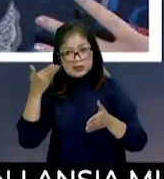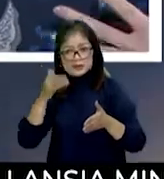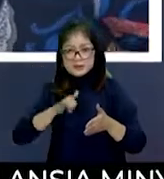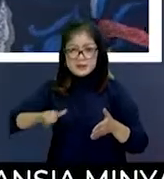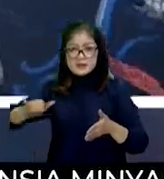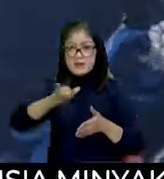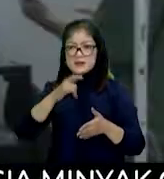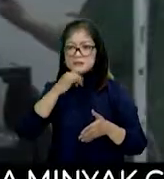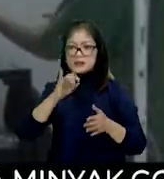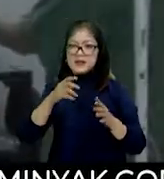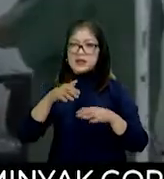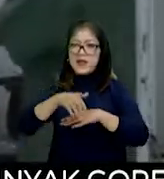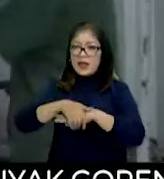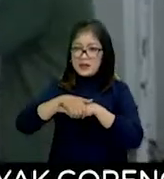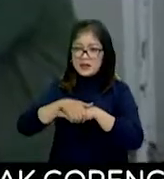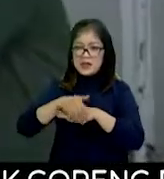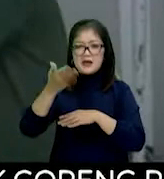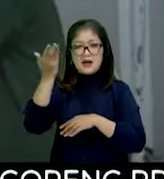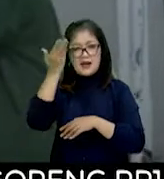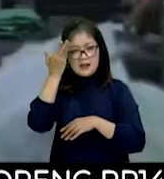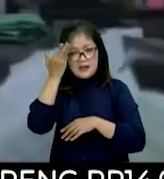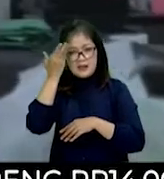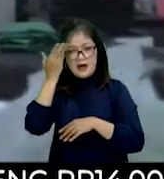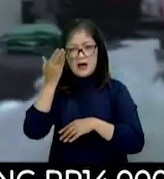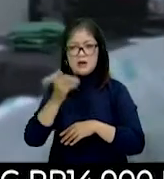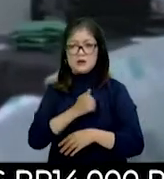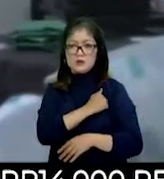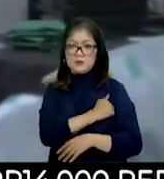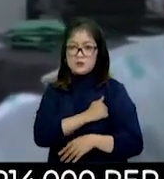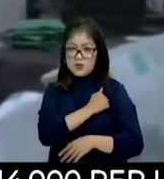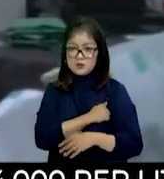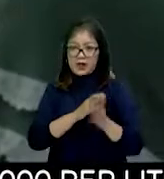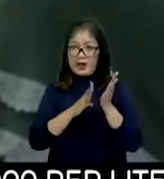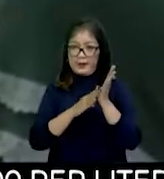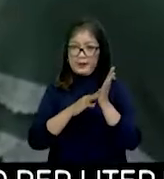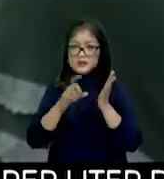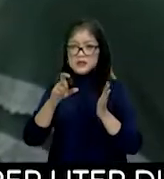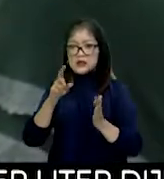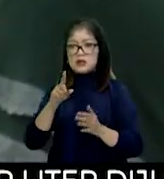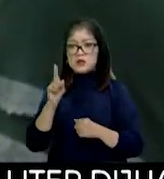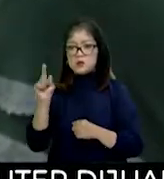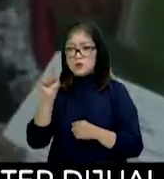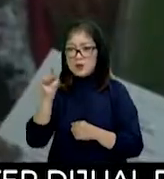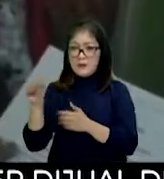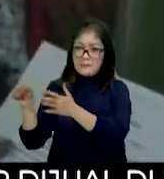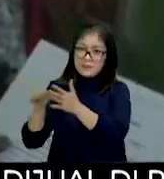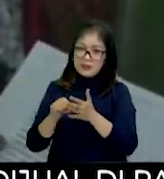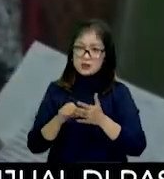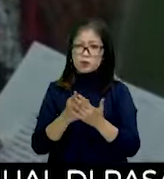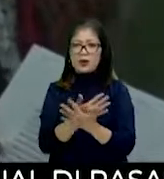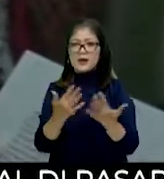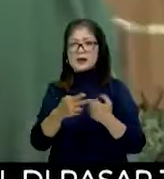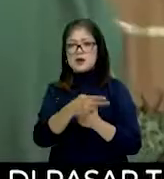dan katarak ini. Bakti sosial MNC Peduli tidak terlepas dari peran dan uluran tangan masyarakat Indonesia yang telah